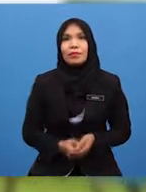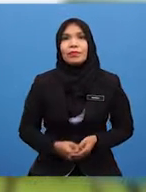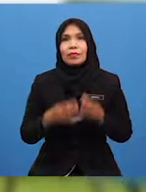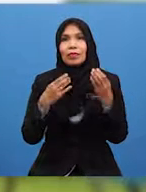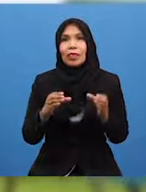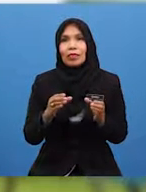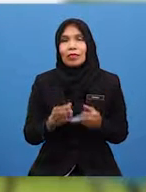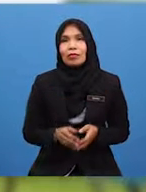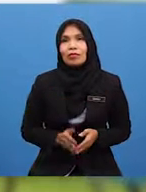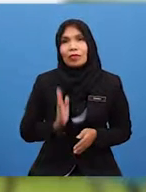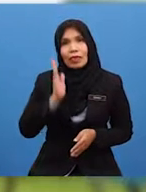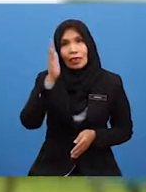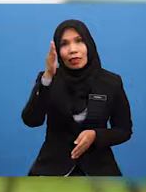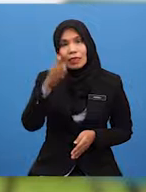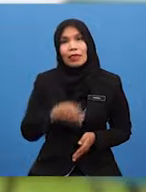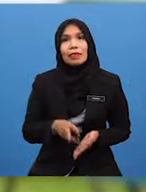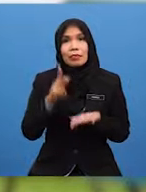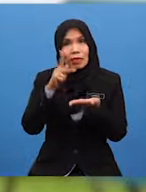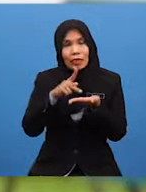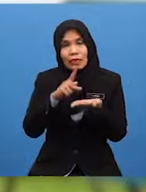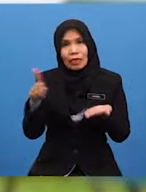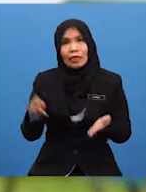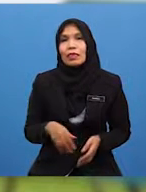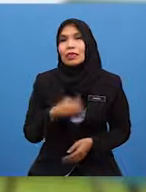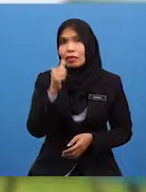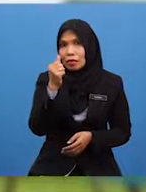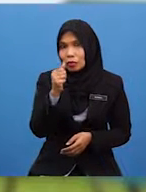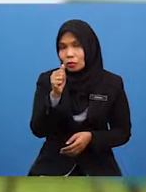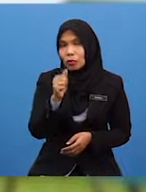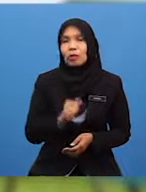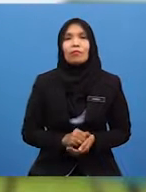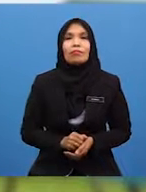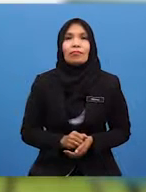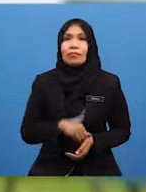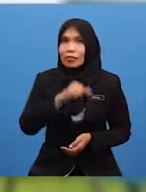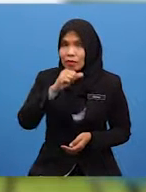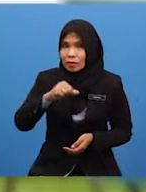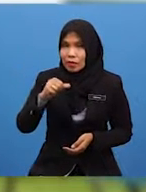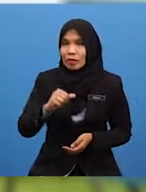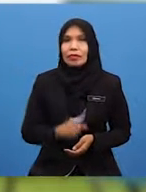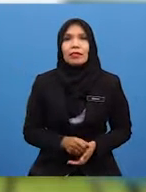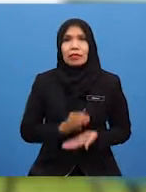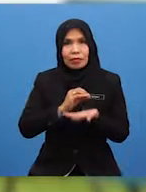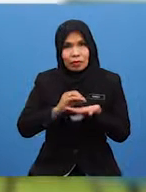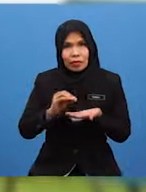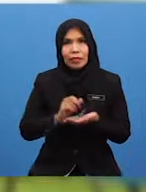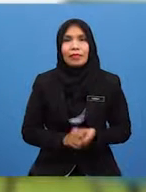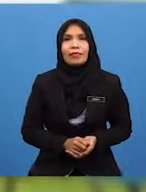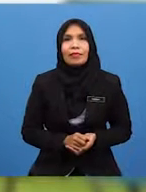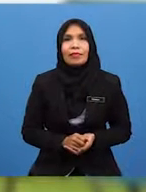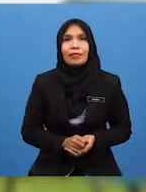Cikgu akan perkenalkan 10 abjad Braille dahulu, iaitu huruf